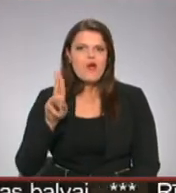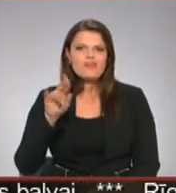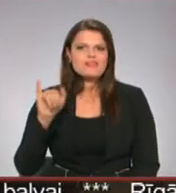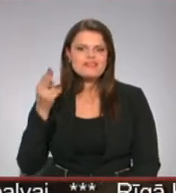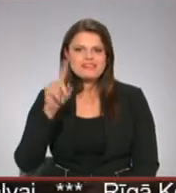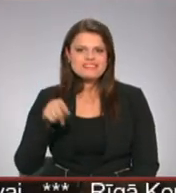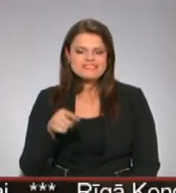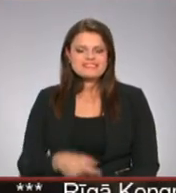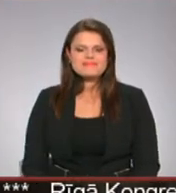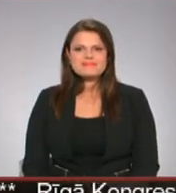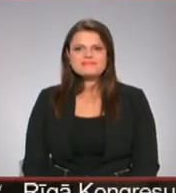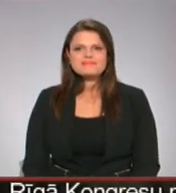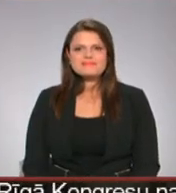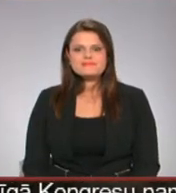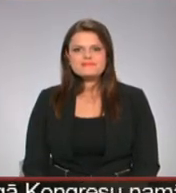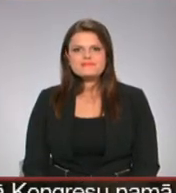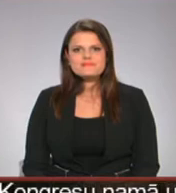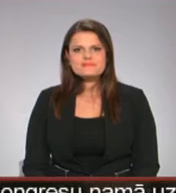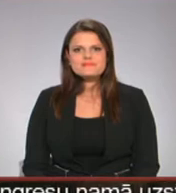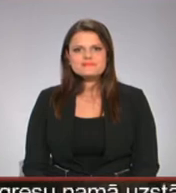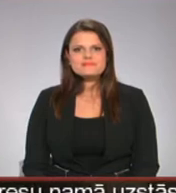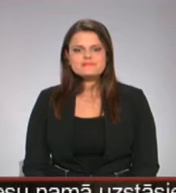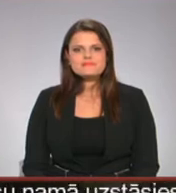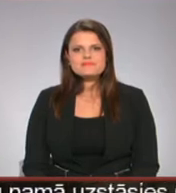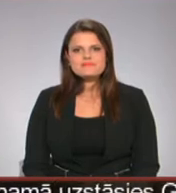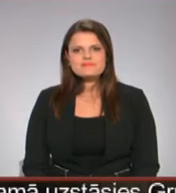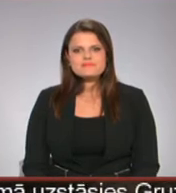Hamlets spēlēt? Jā, mans diploms darbs.